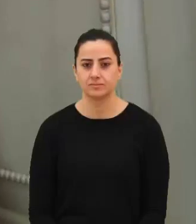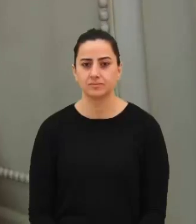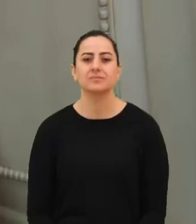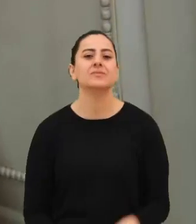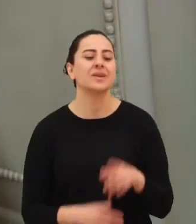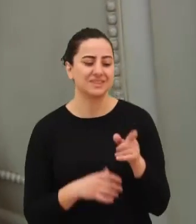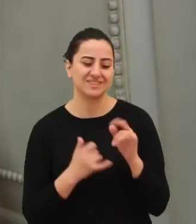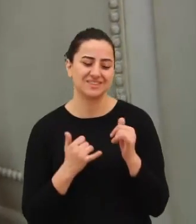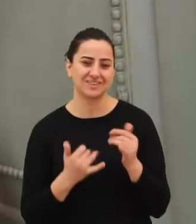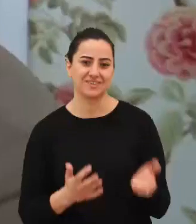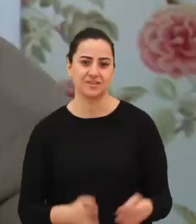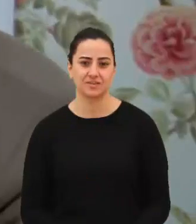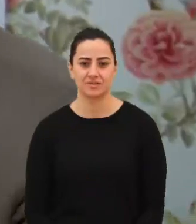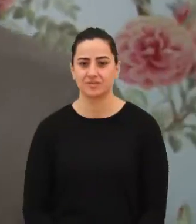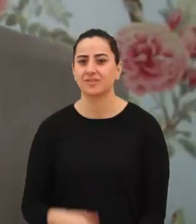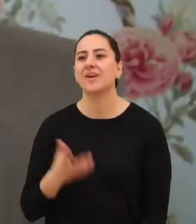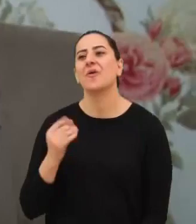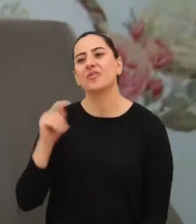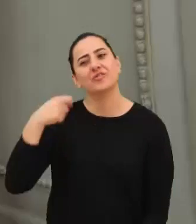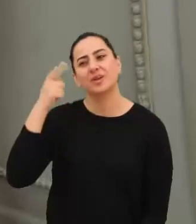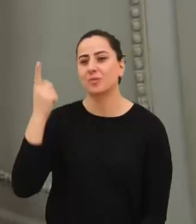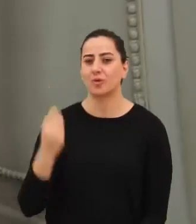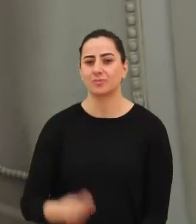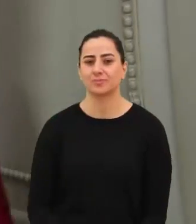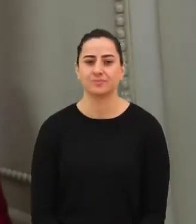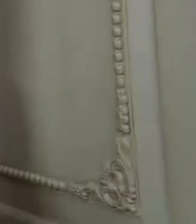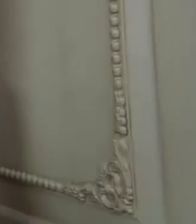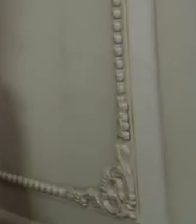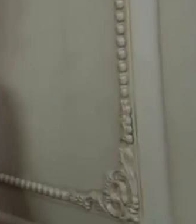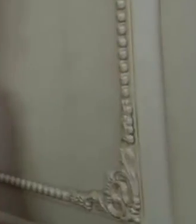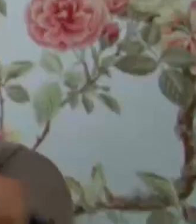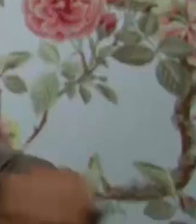Bence sen şaka yapıyorsun Rami. O bir filmiydi.